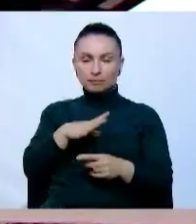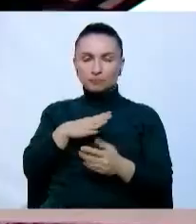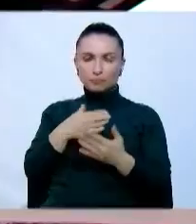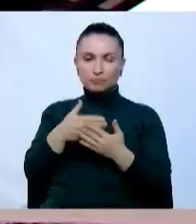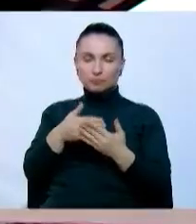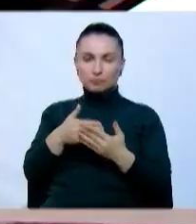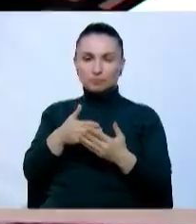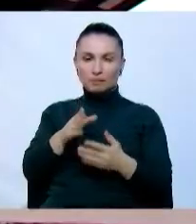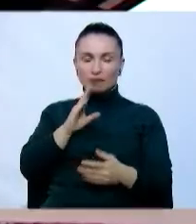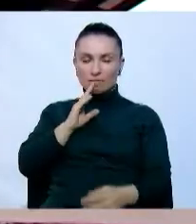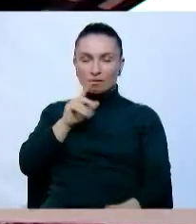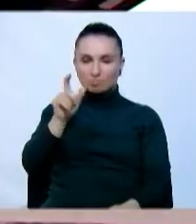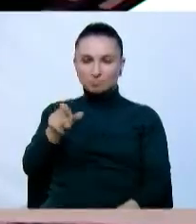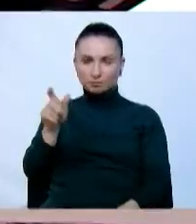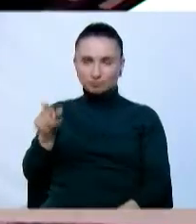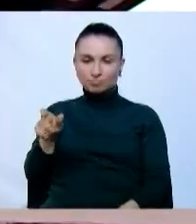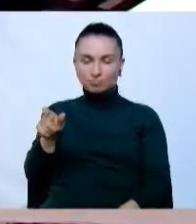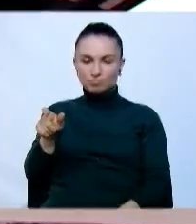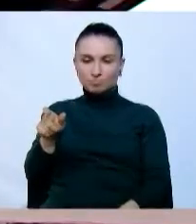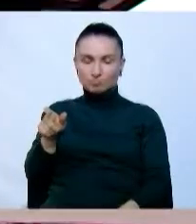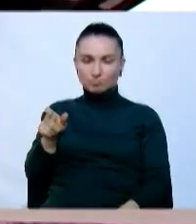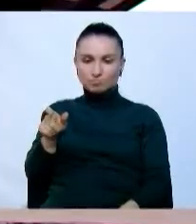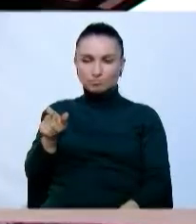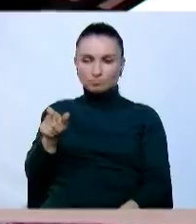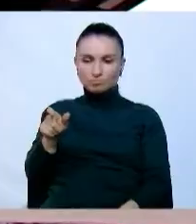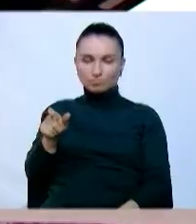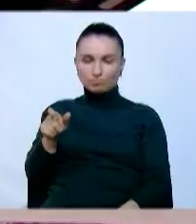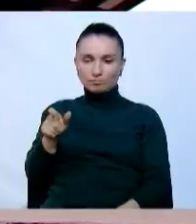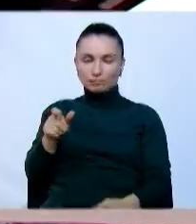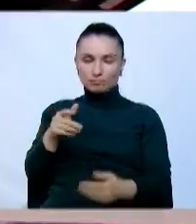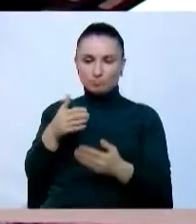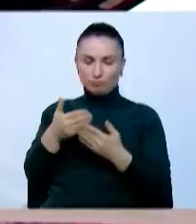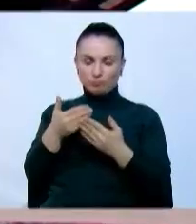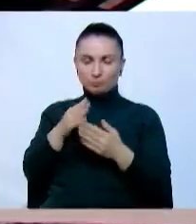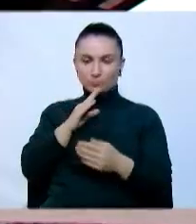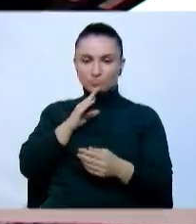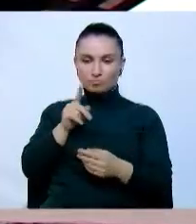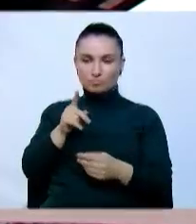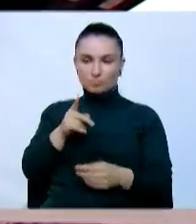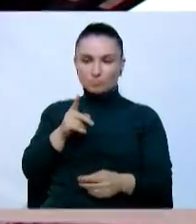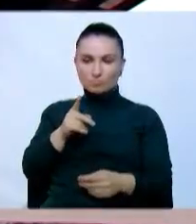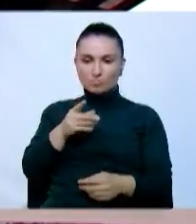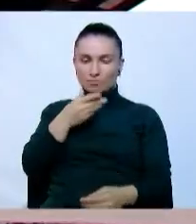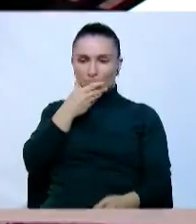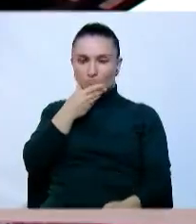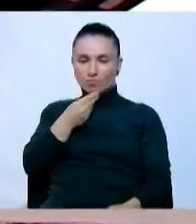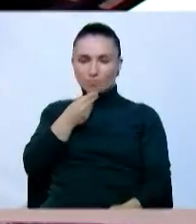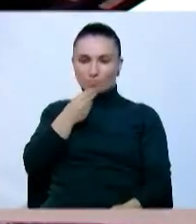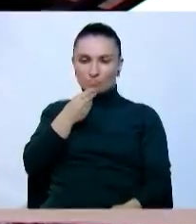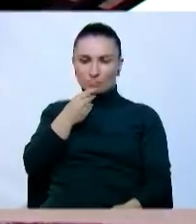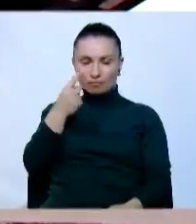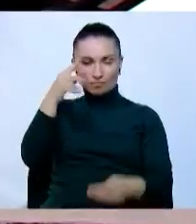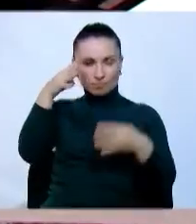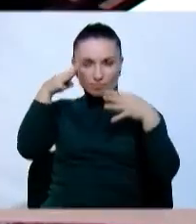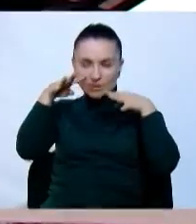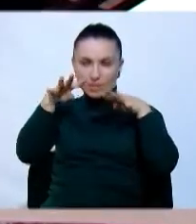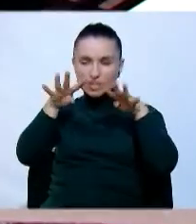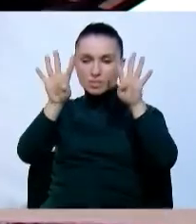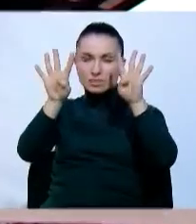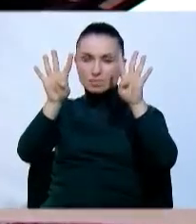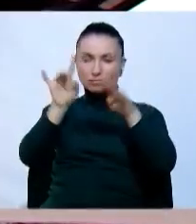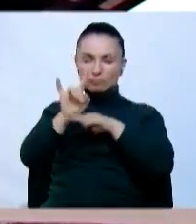როდესაც მაგალითად ქალბატონებმა მე მინდა ვთქვა, საკმაოდ ლამაზად გამოიყურება დაგრძელებული წამწამი,